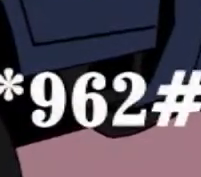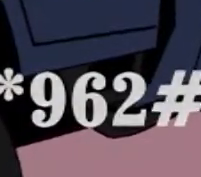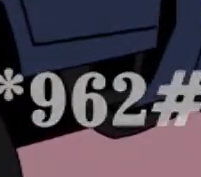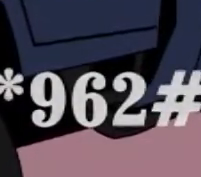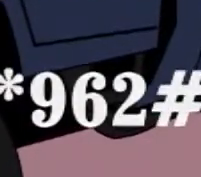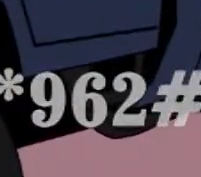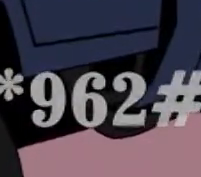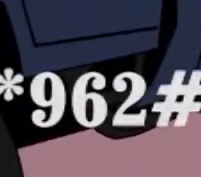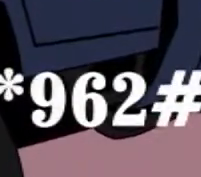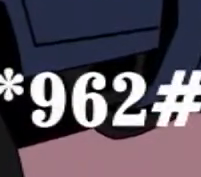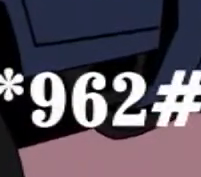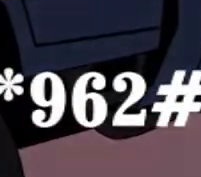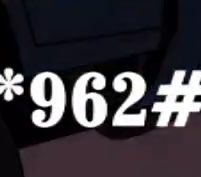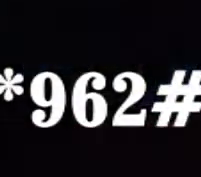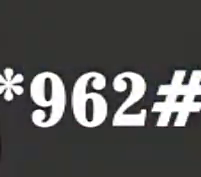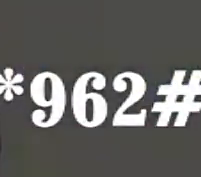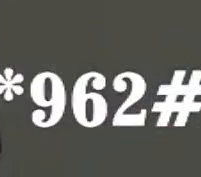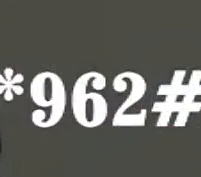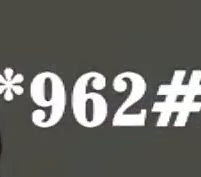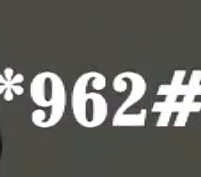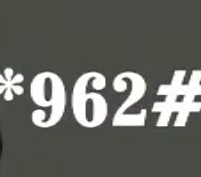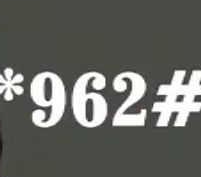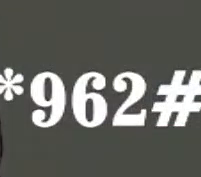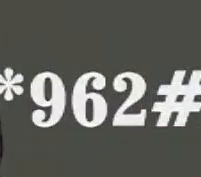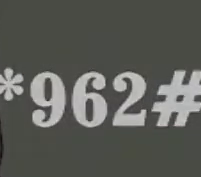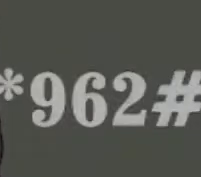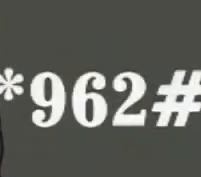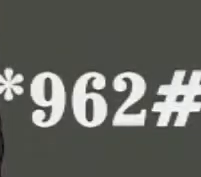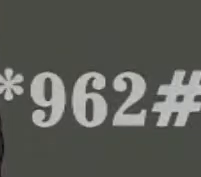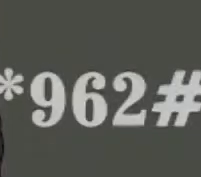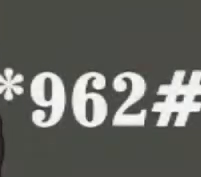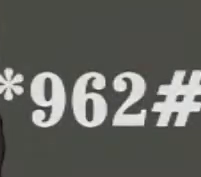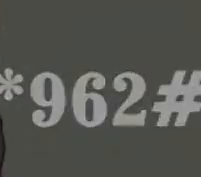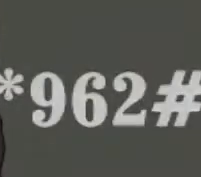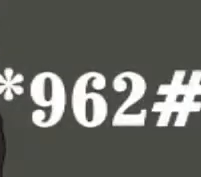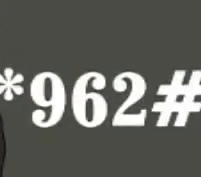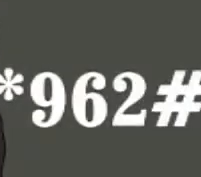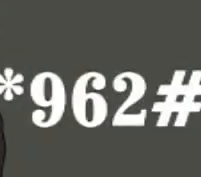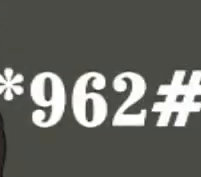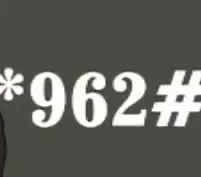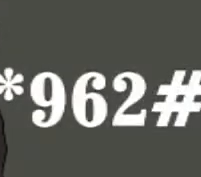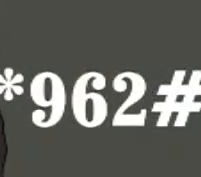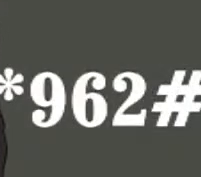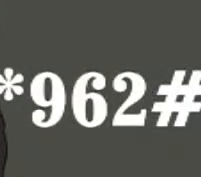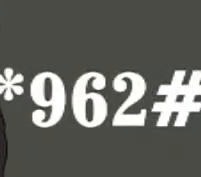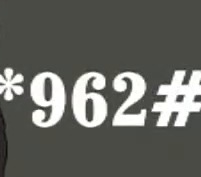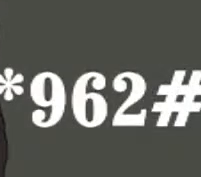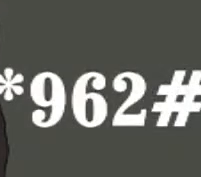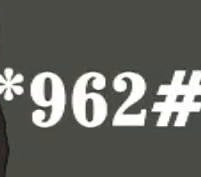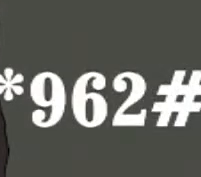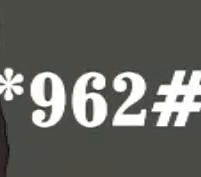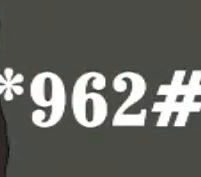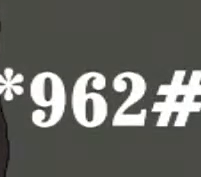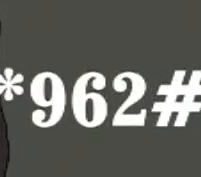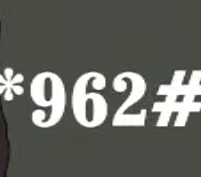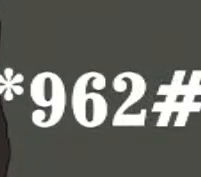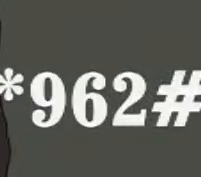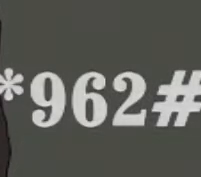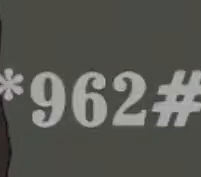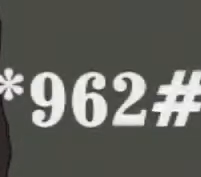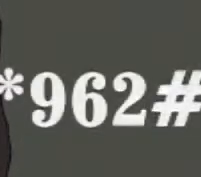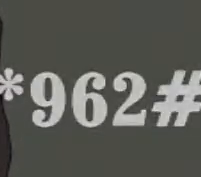chup. Lakini wewe kunipigia reverse call. Why are you defrauding the government? No. Look for the airtime and call me.